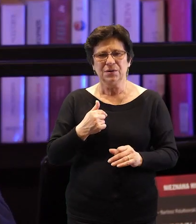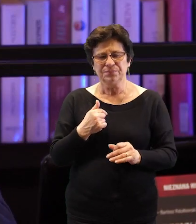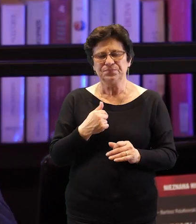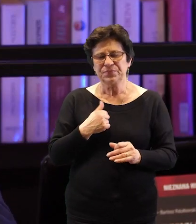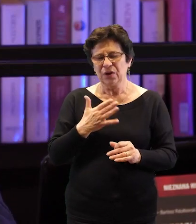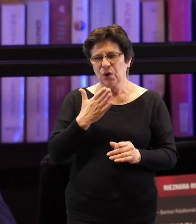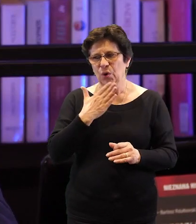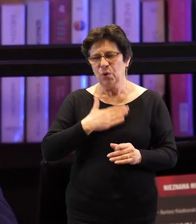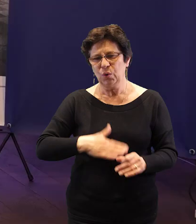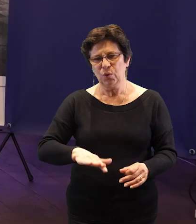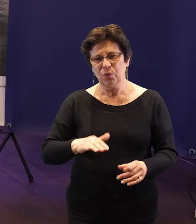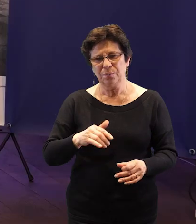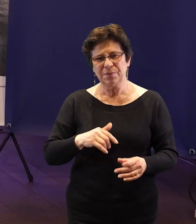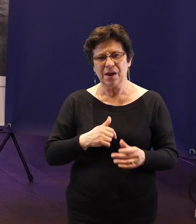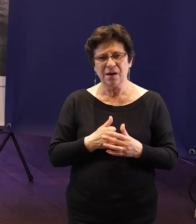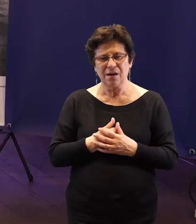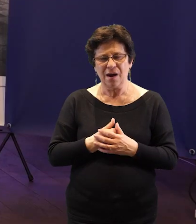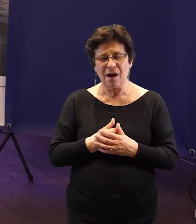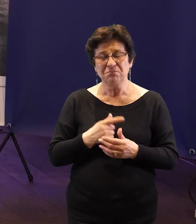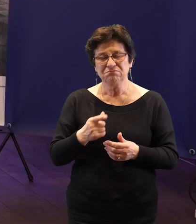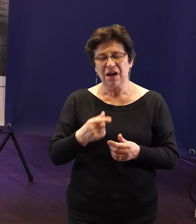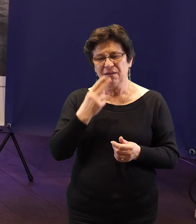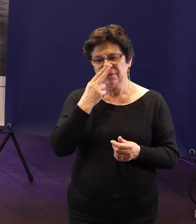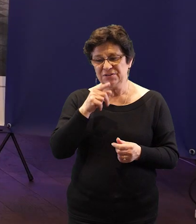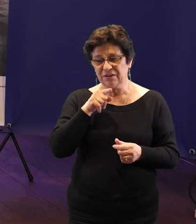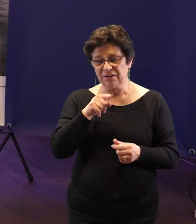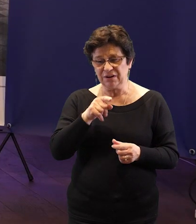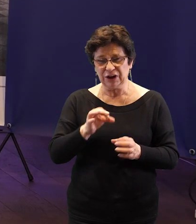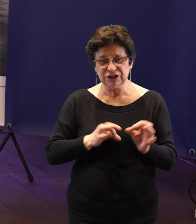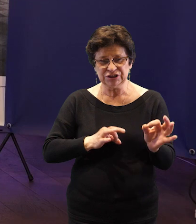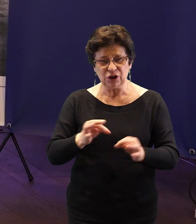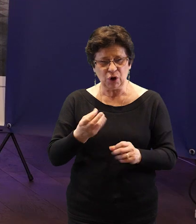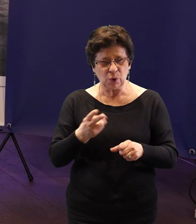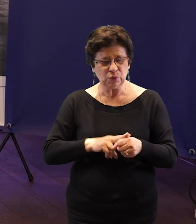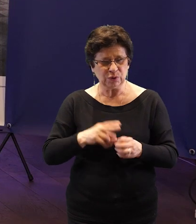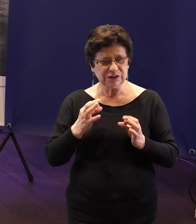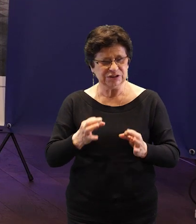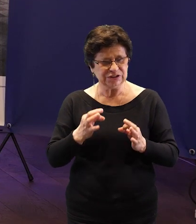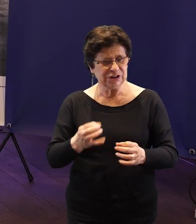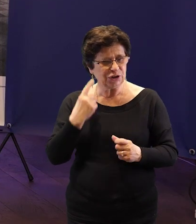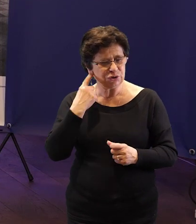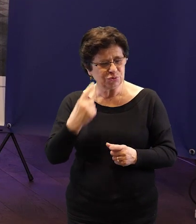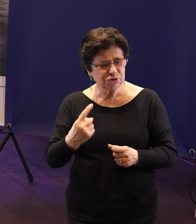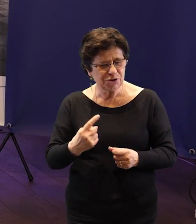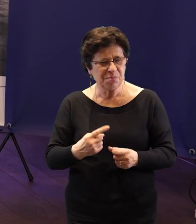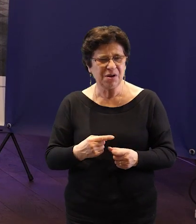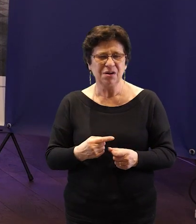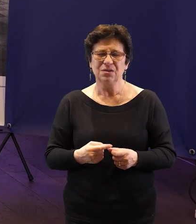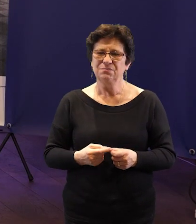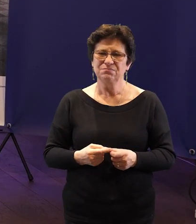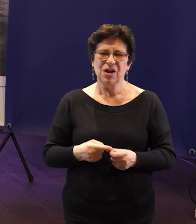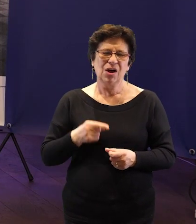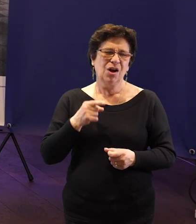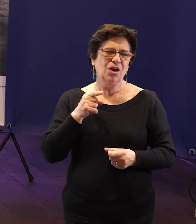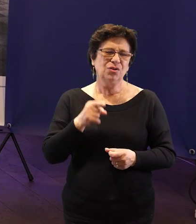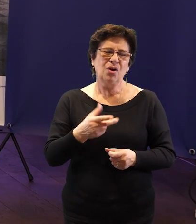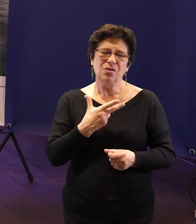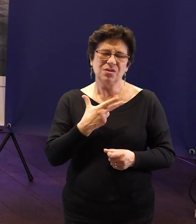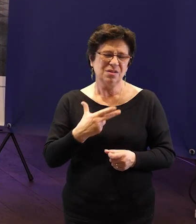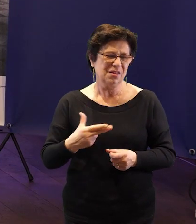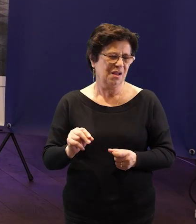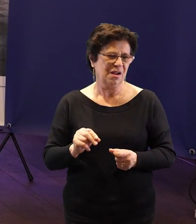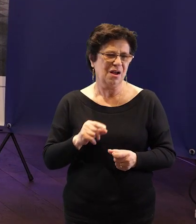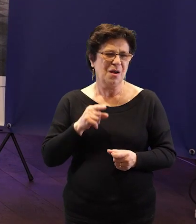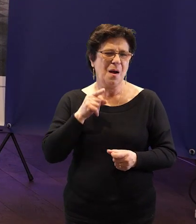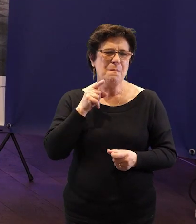najczęściej okazuje się tak, że większość tych historii, o których my dzisiaj słyszymy, że one są takie niezwykłe, no to one są niezwykłe dlatego,